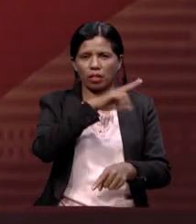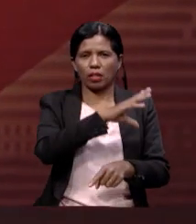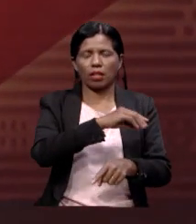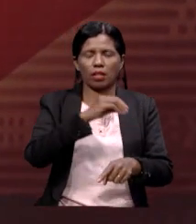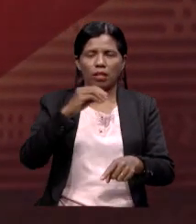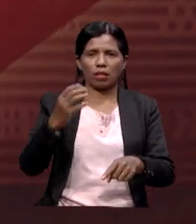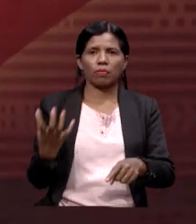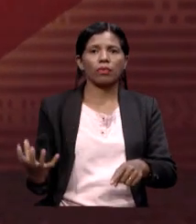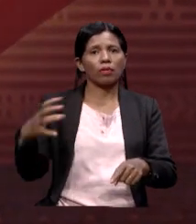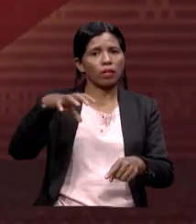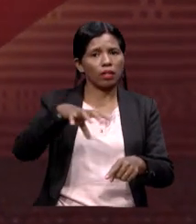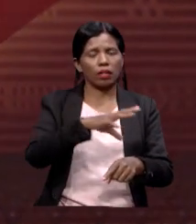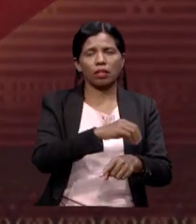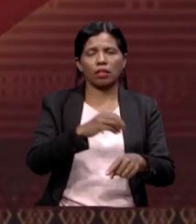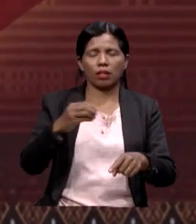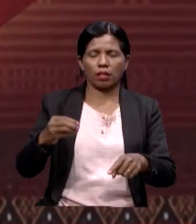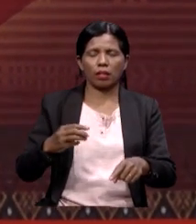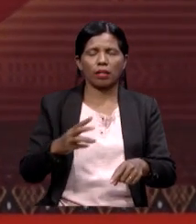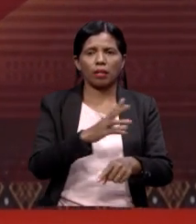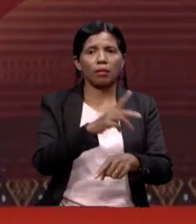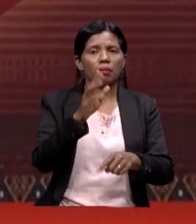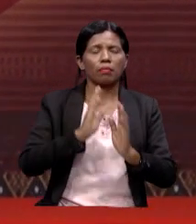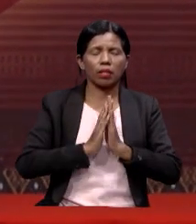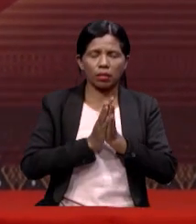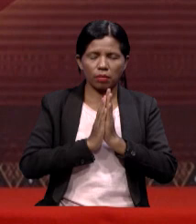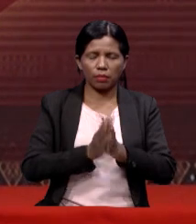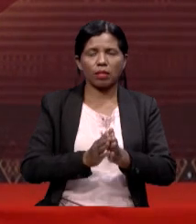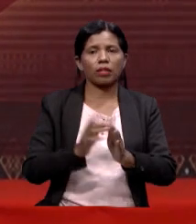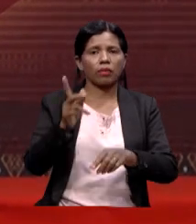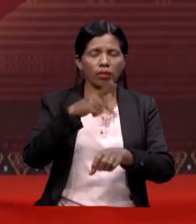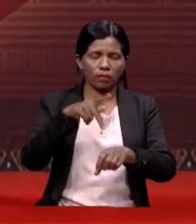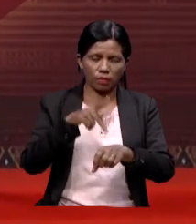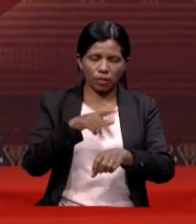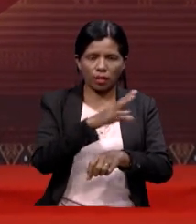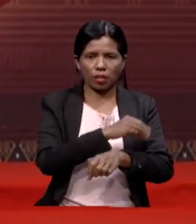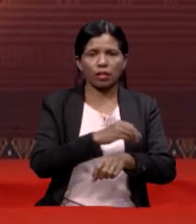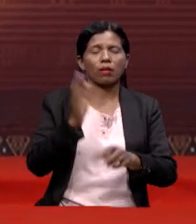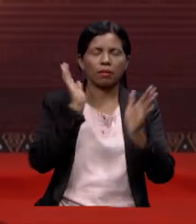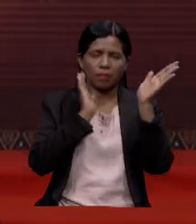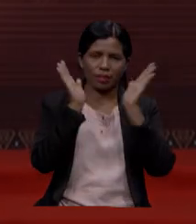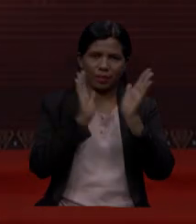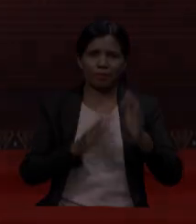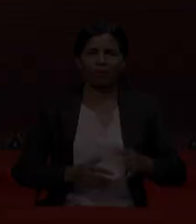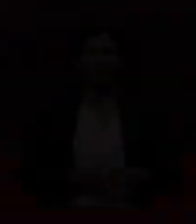Darussalam, Singapura, Myanmar, Filipina, Thailandia no Malaysia. Agustin da Costa, GMN.